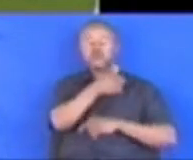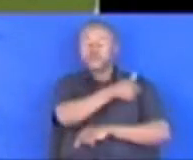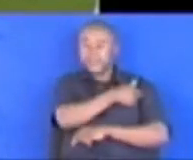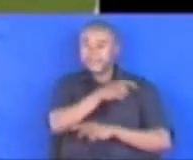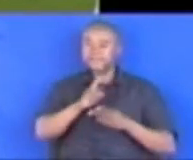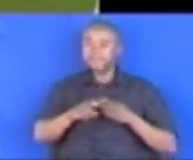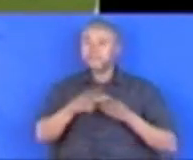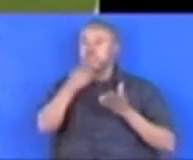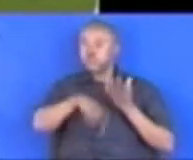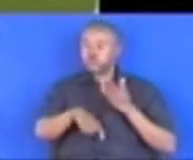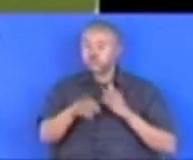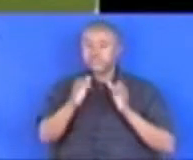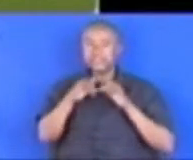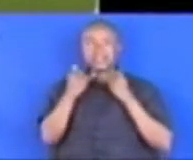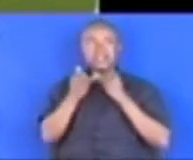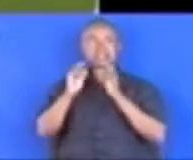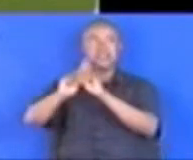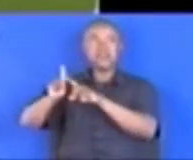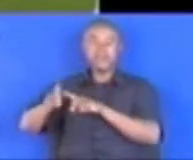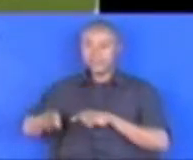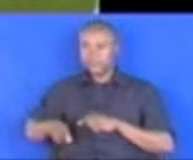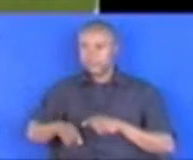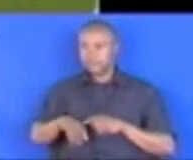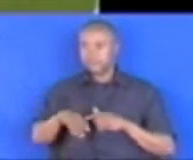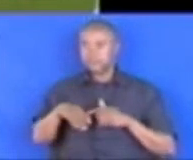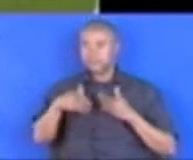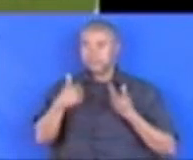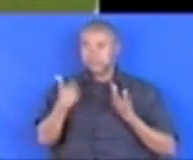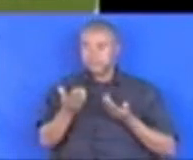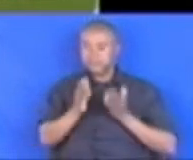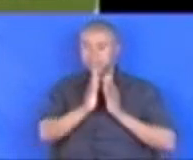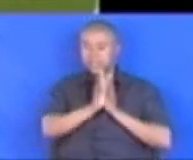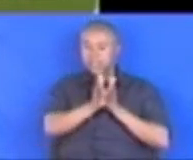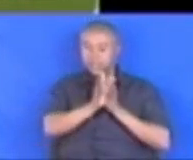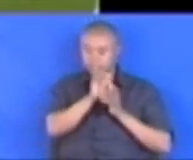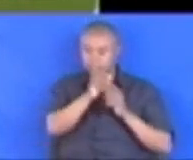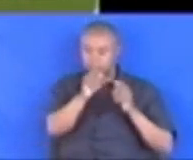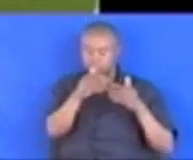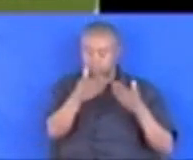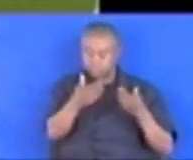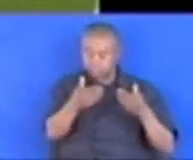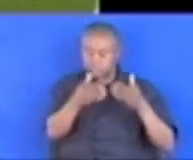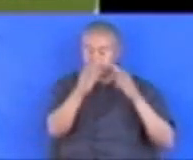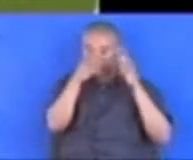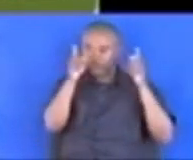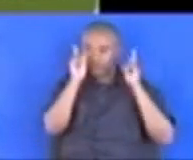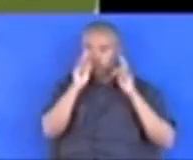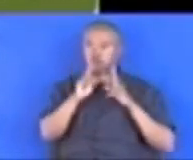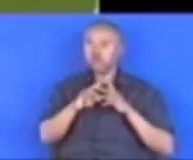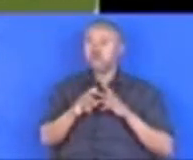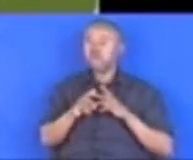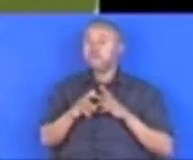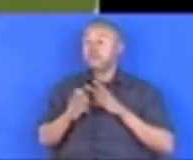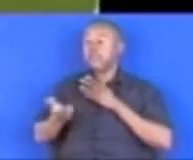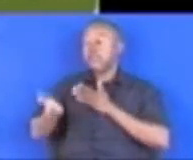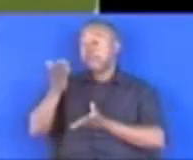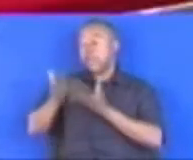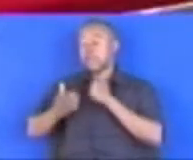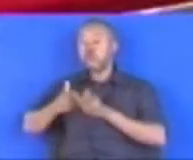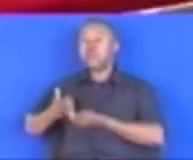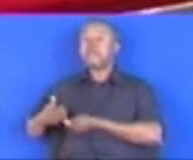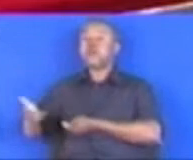tozo za huduma katika taasisi mbalimbali, ada za vyuo na uuzaji wa zabuni. Makadirio ya